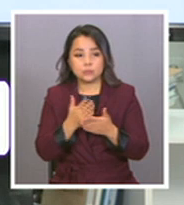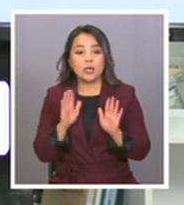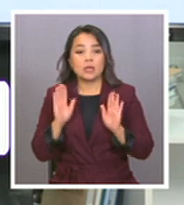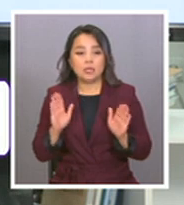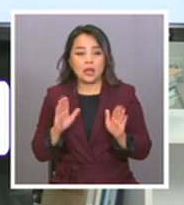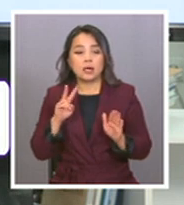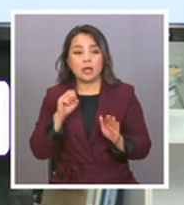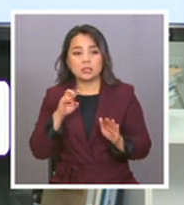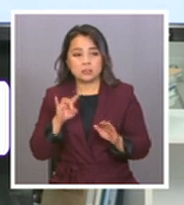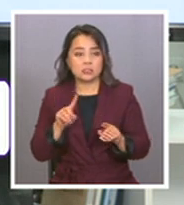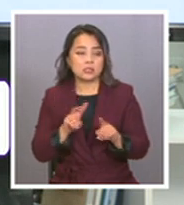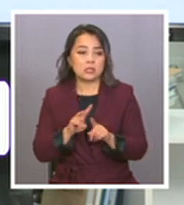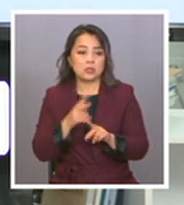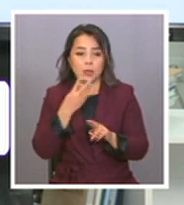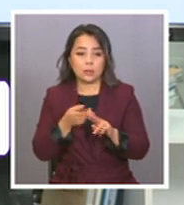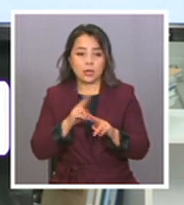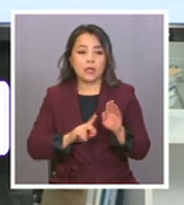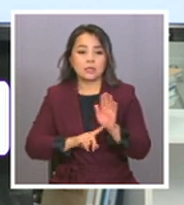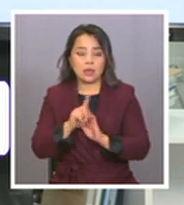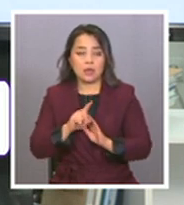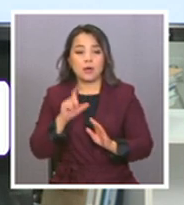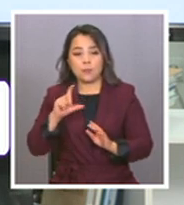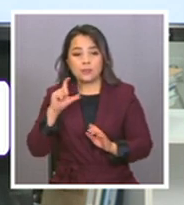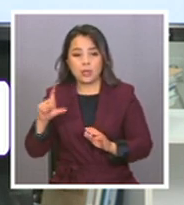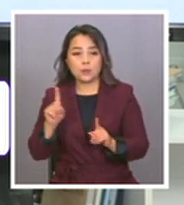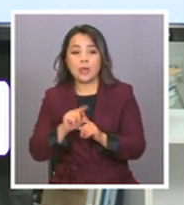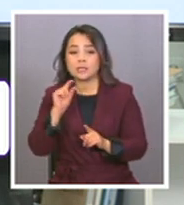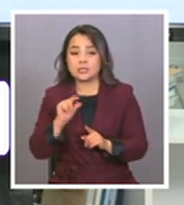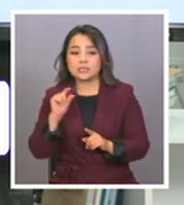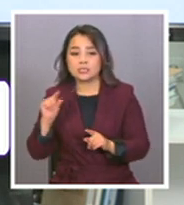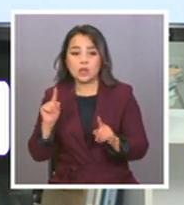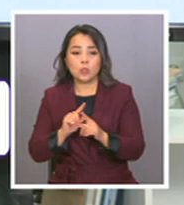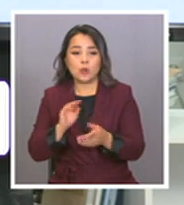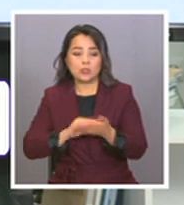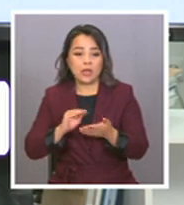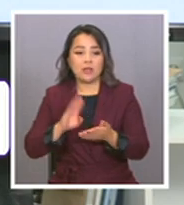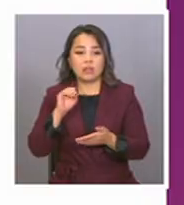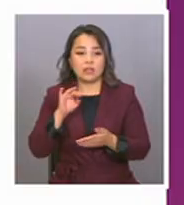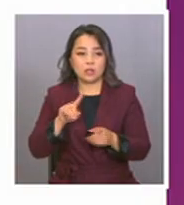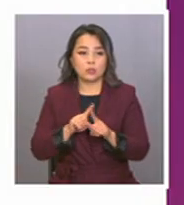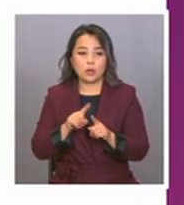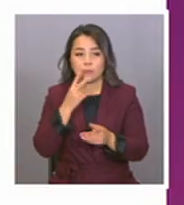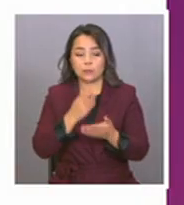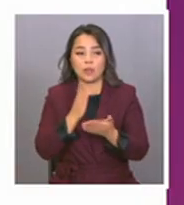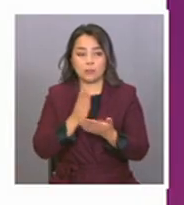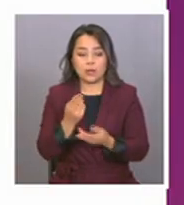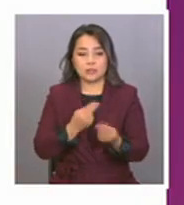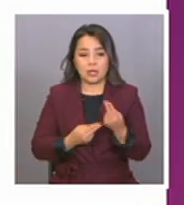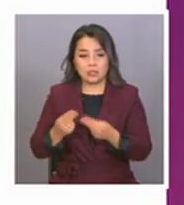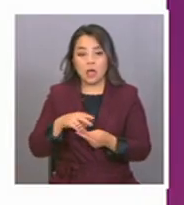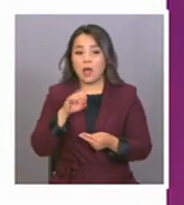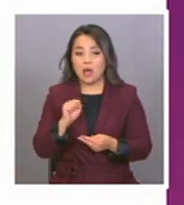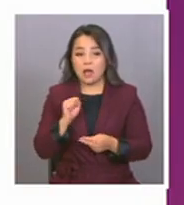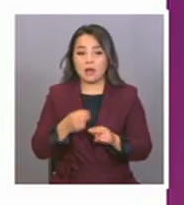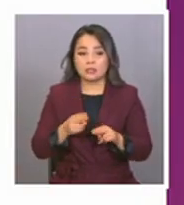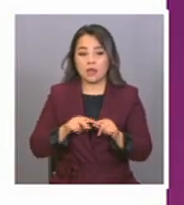латын алфавитінің тек бас әріптерімен емес, кіші әріптерімен де белгілеп векторды көрсете алады екеміз. Яғни, мұндағы А векторы